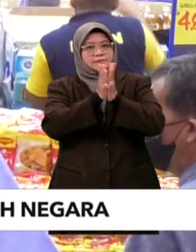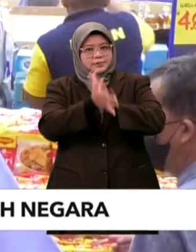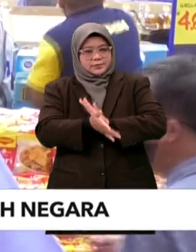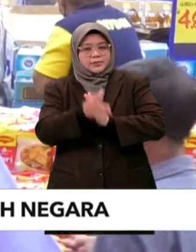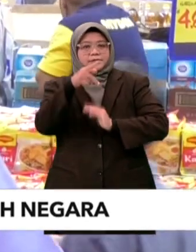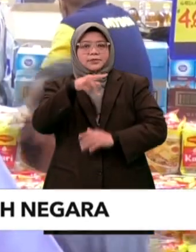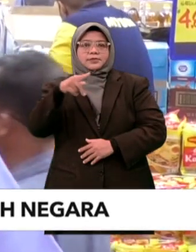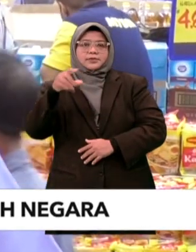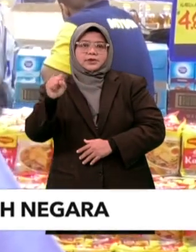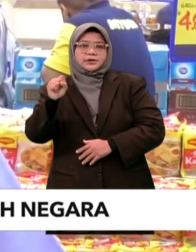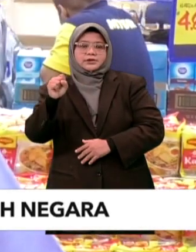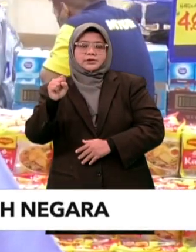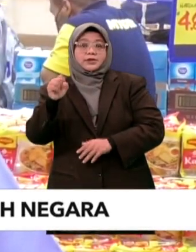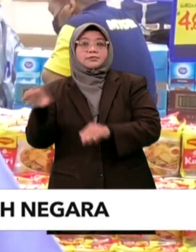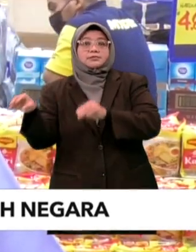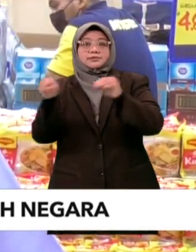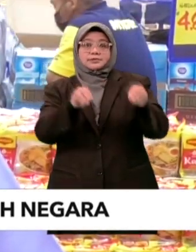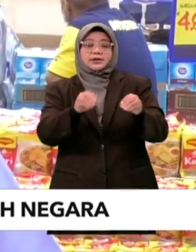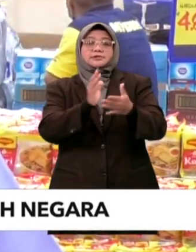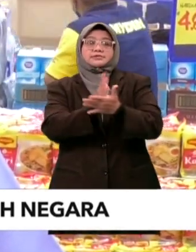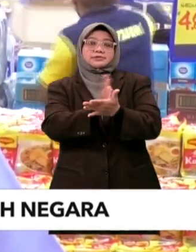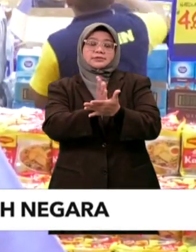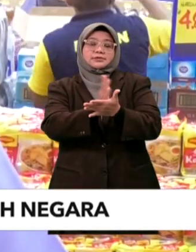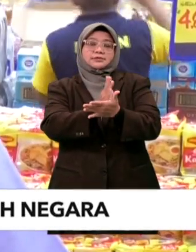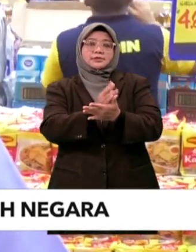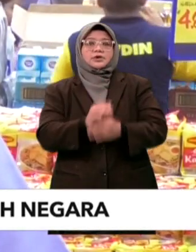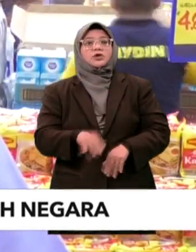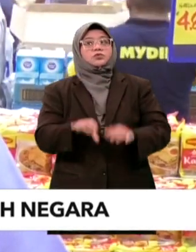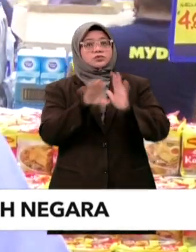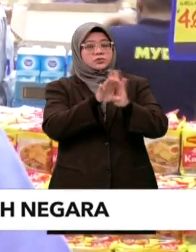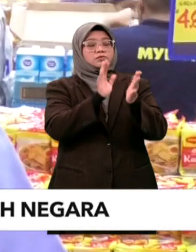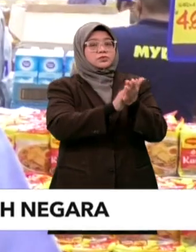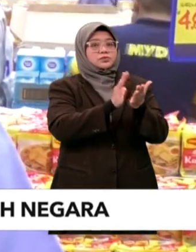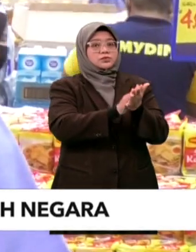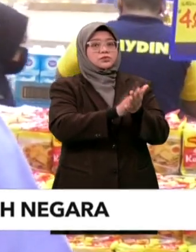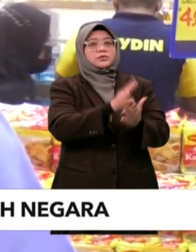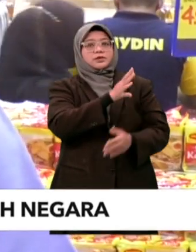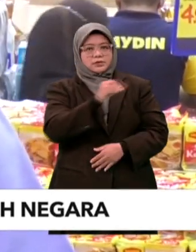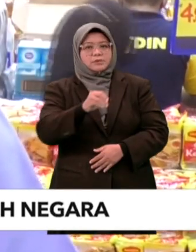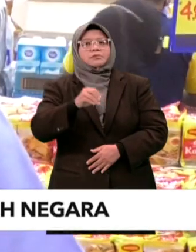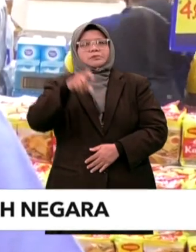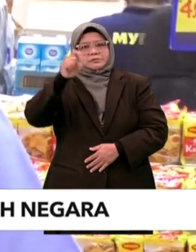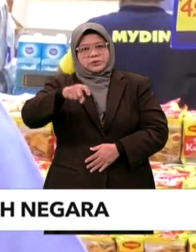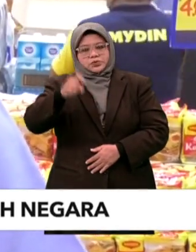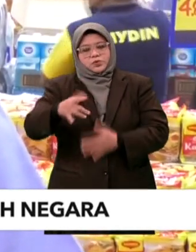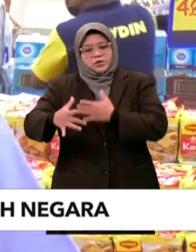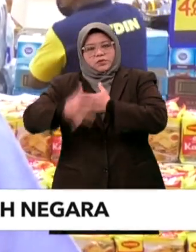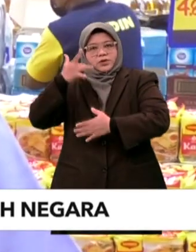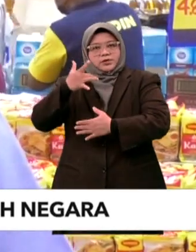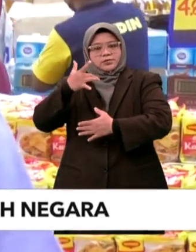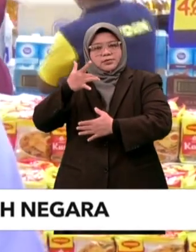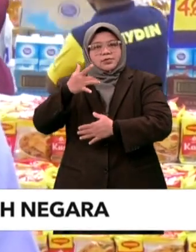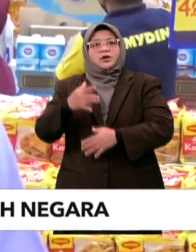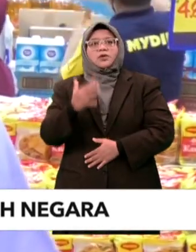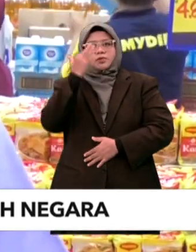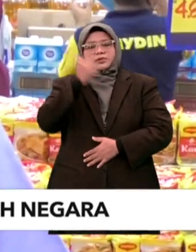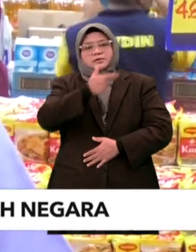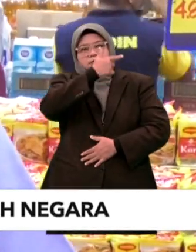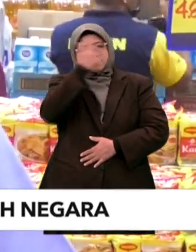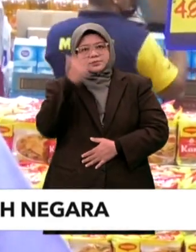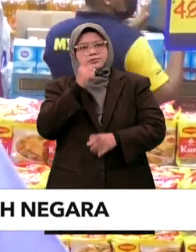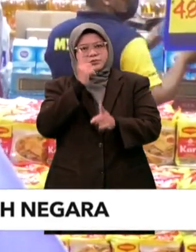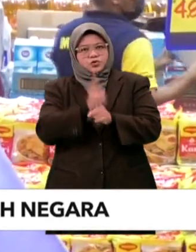PPS pusat pemindahan sementara ini Kalau sekolah dan sebagainya perlu digejekkan sekarang ini ekor Anda